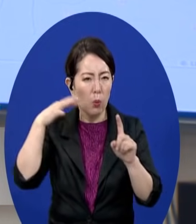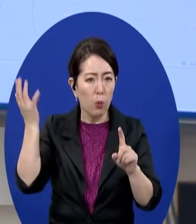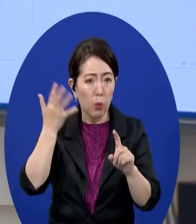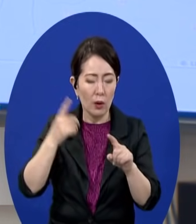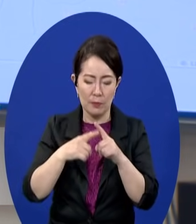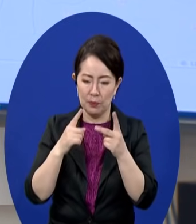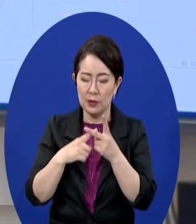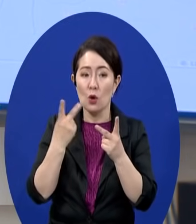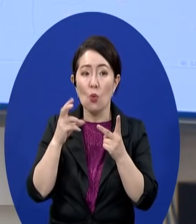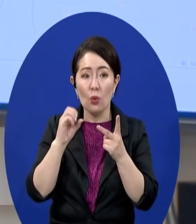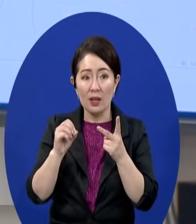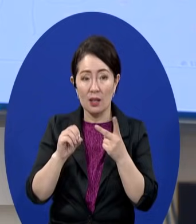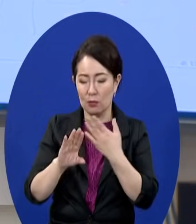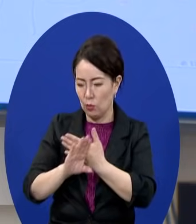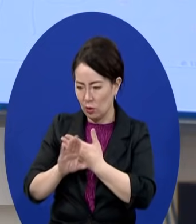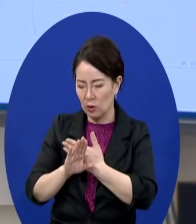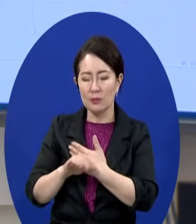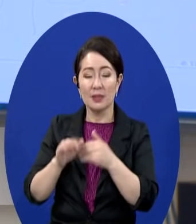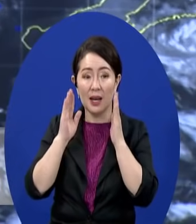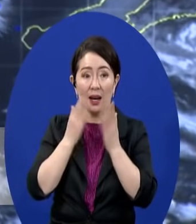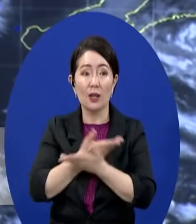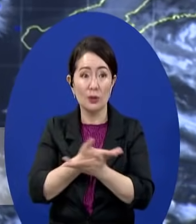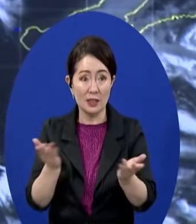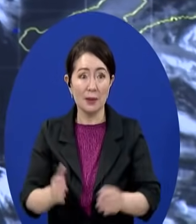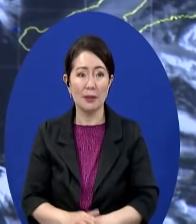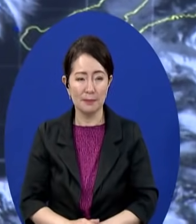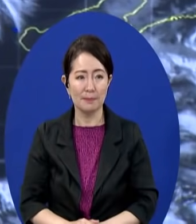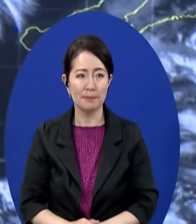уур усны аюул мөндрөөс сэрэмжтэй байхыг анхааруулж байна.